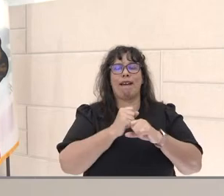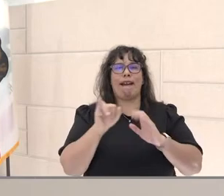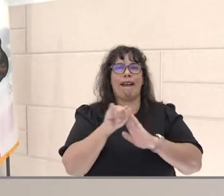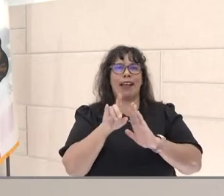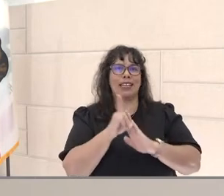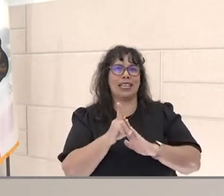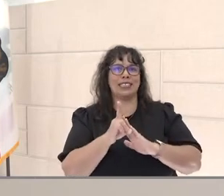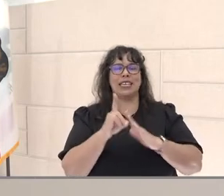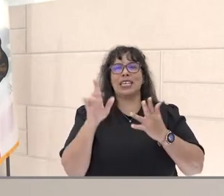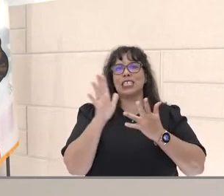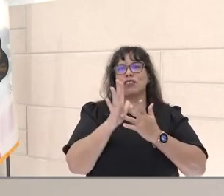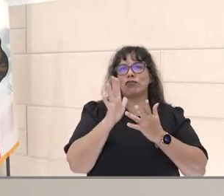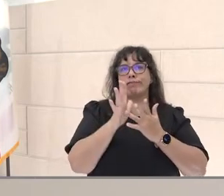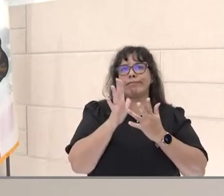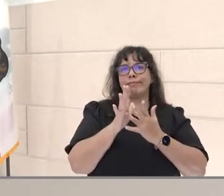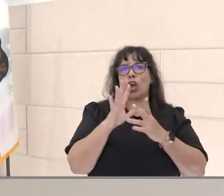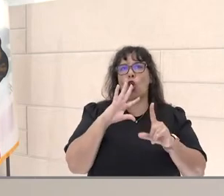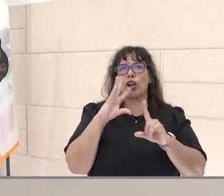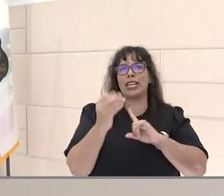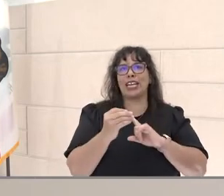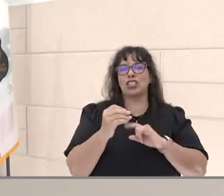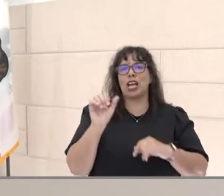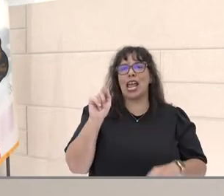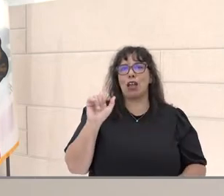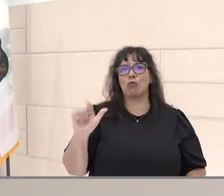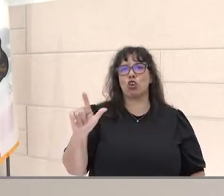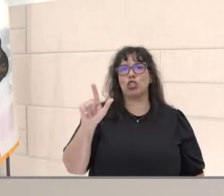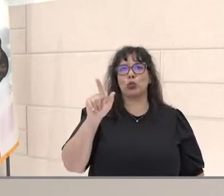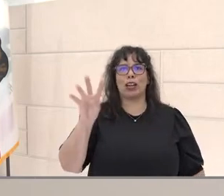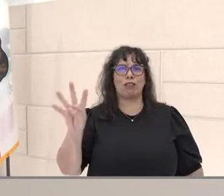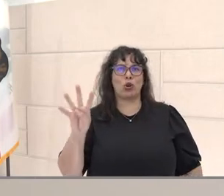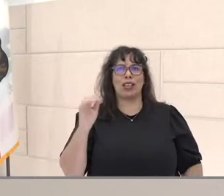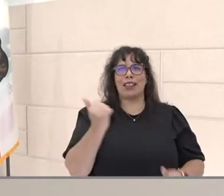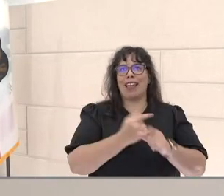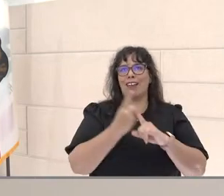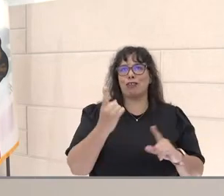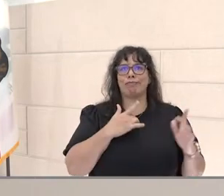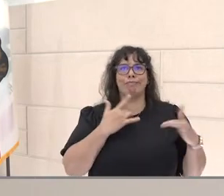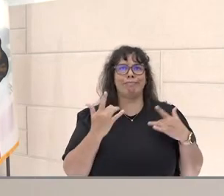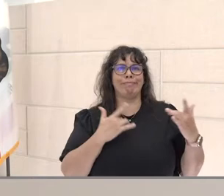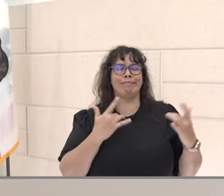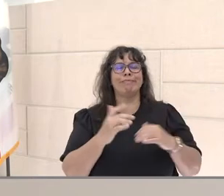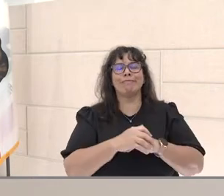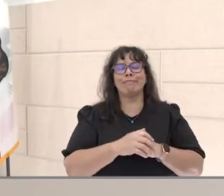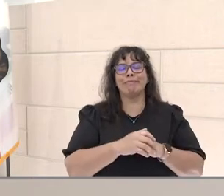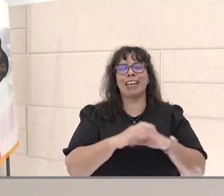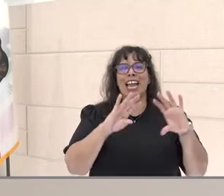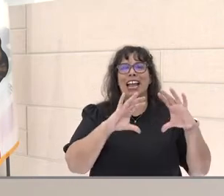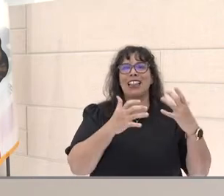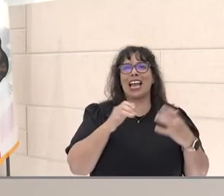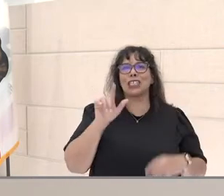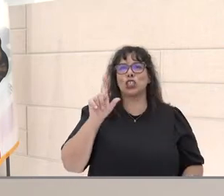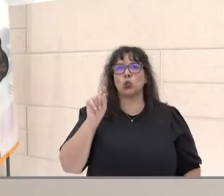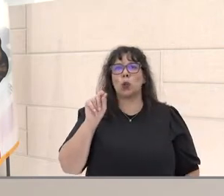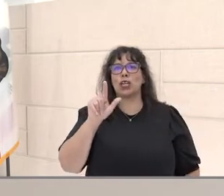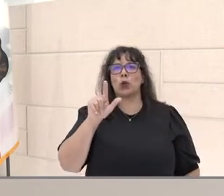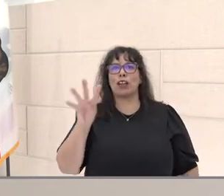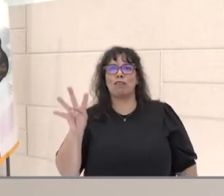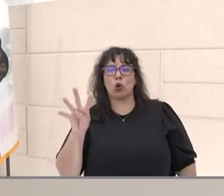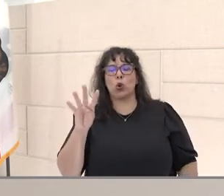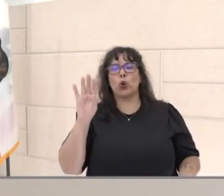าจำพวกกรรมวิธีนายนอมสำหรับสถานที่ประมูลนั่นคือยังเป็นกรมลิงครูช่วยบังหันปุ่กเก